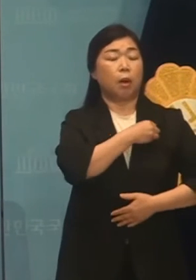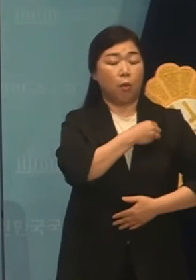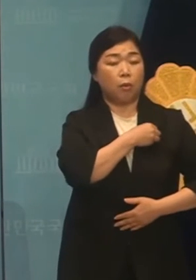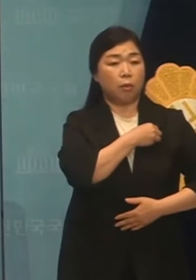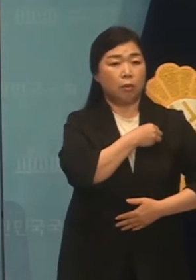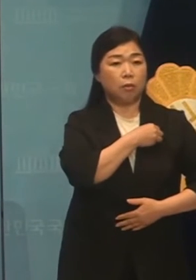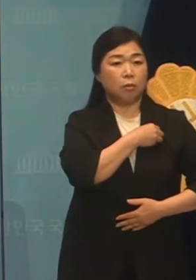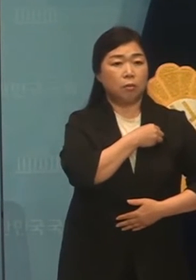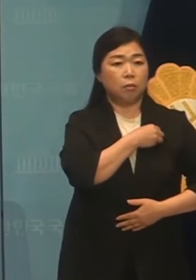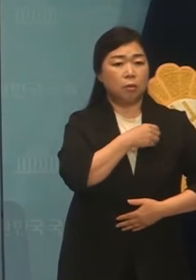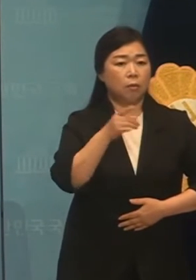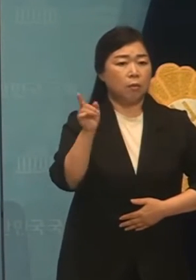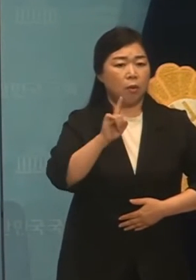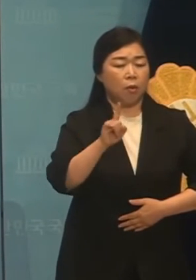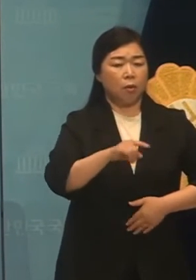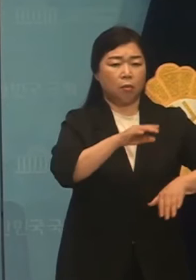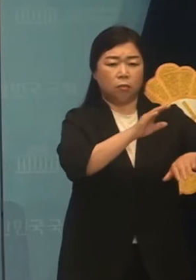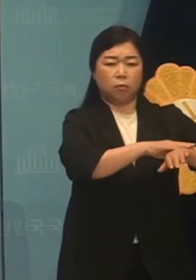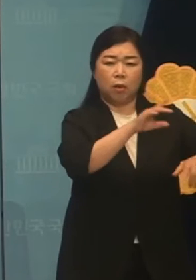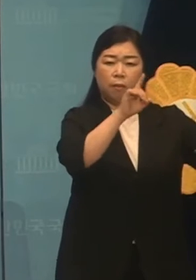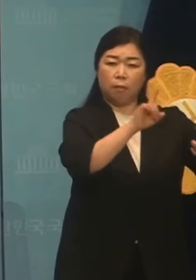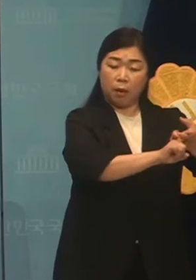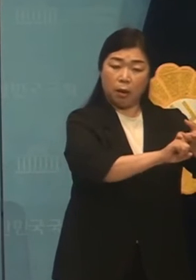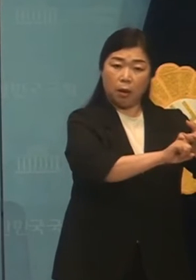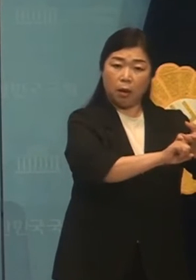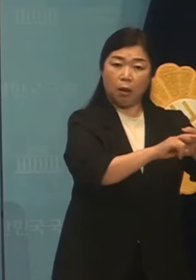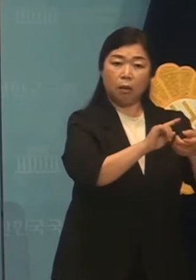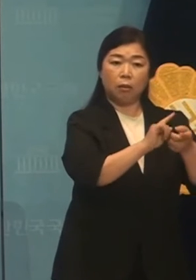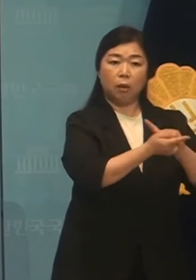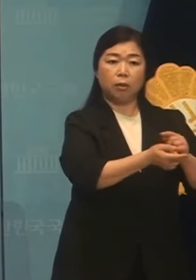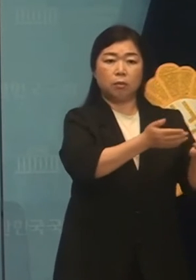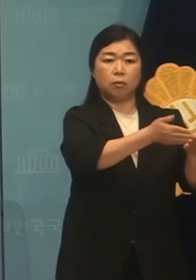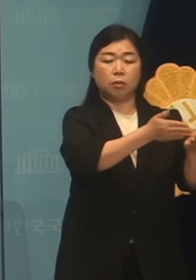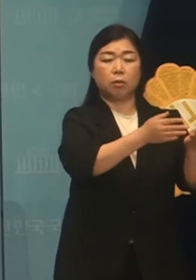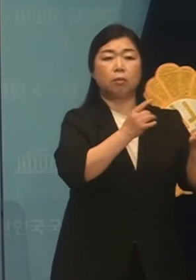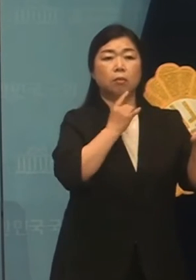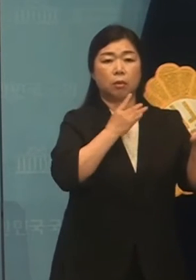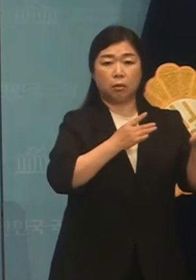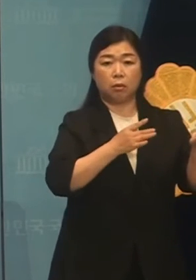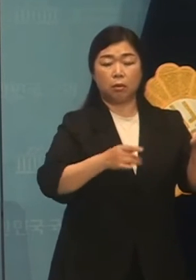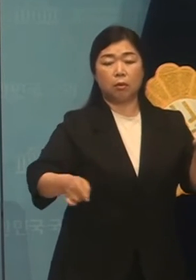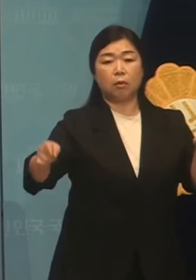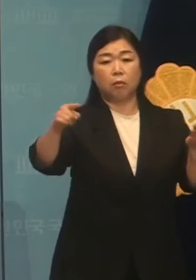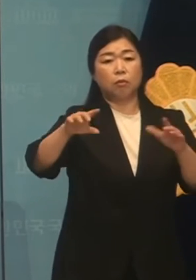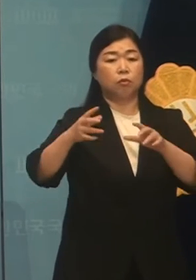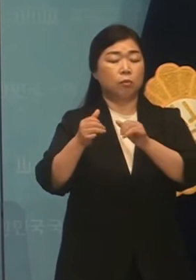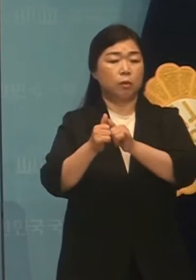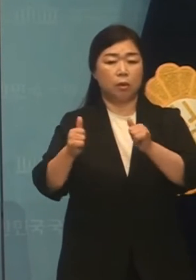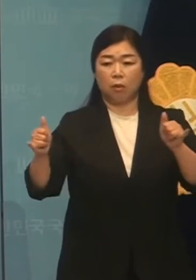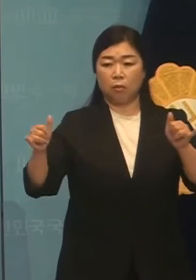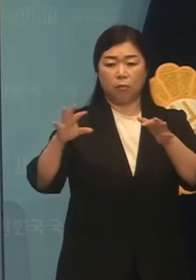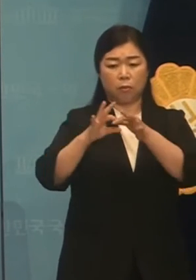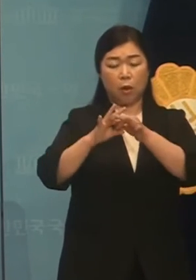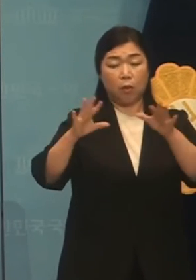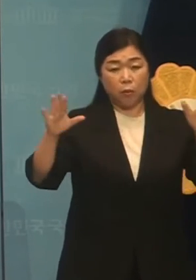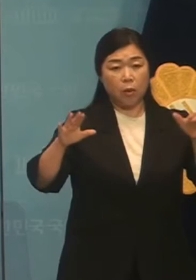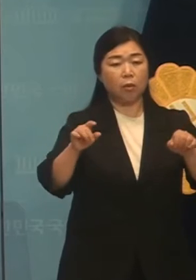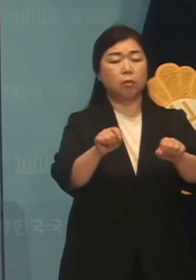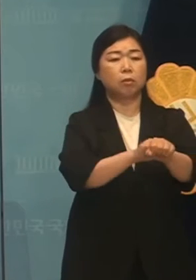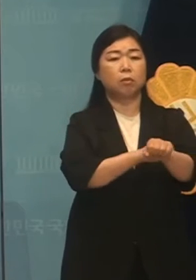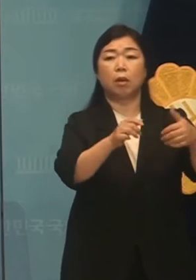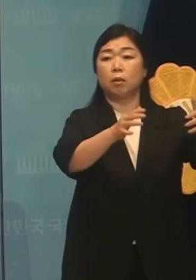당원은 극렬한 우파 세력을 대변하며 일반 국민의 의사와는 동떨어진 그런